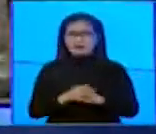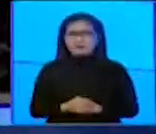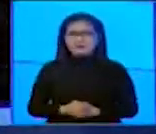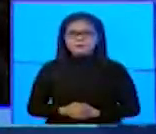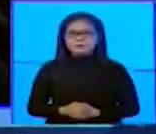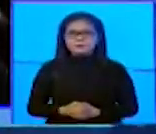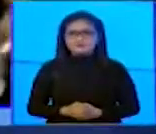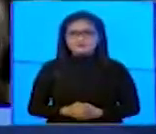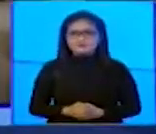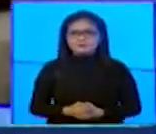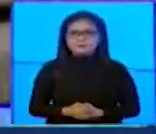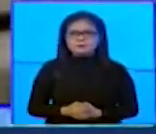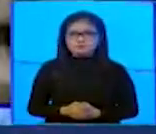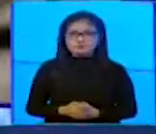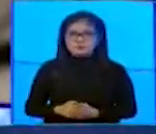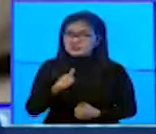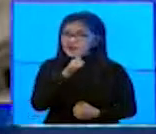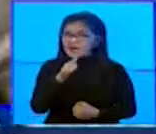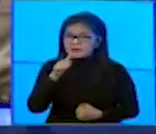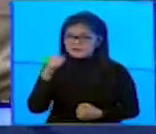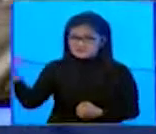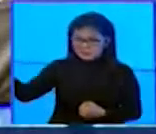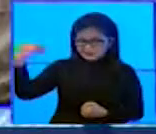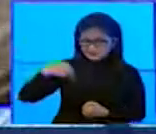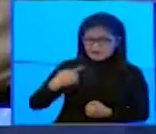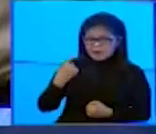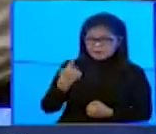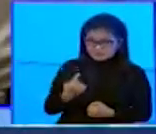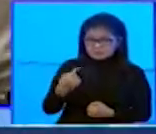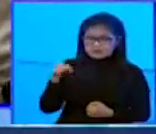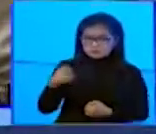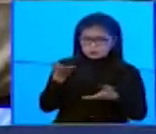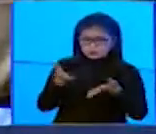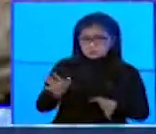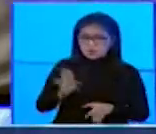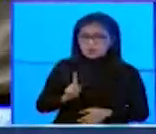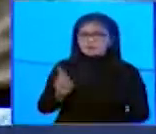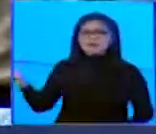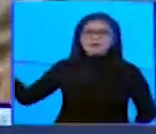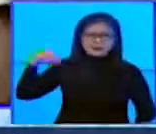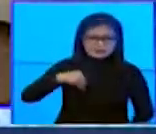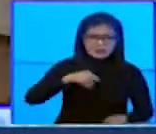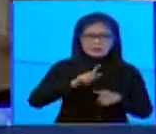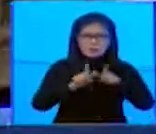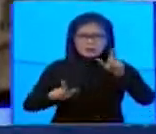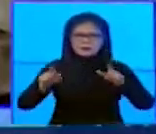kemudian Walikota Jakarta Pusat maksud kami juga hadir ke Polda Metro Jaya untuk memberikan keterangan